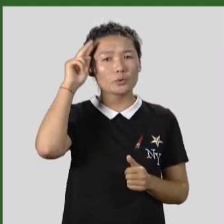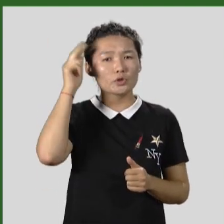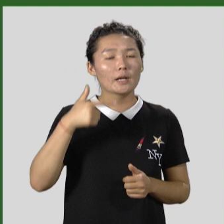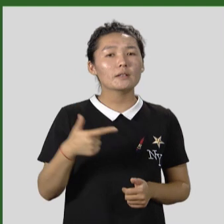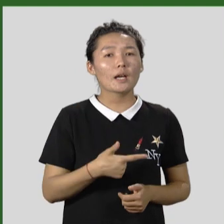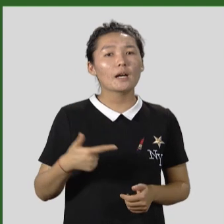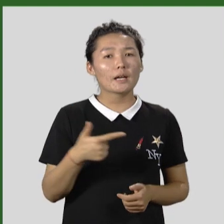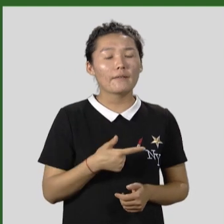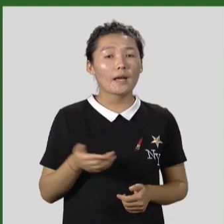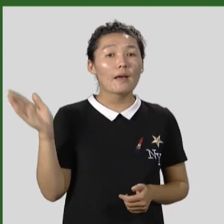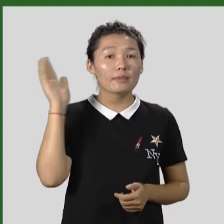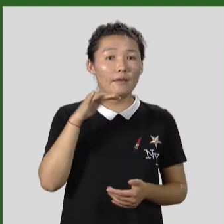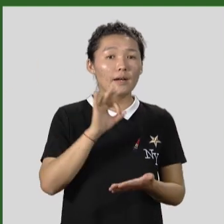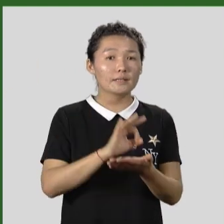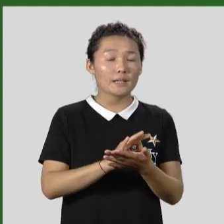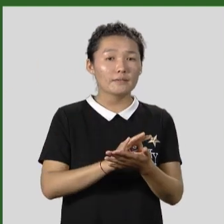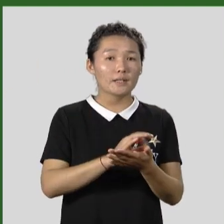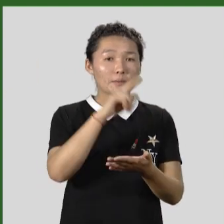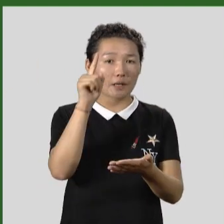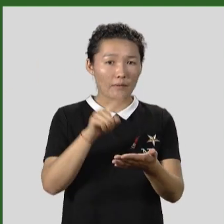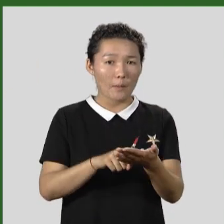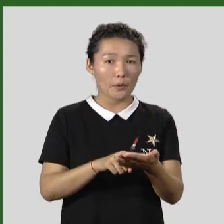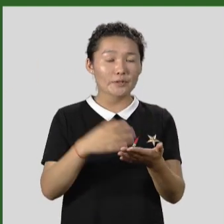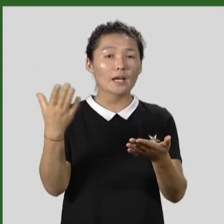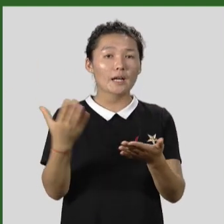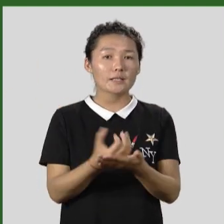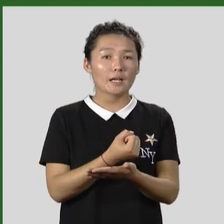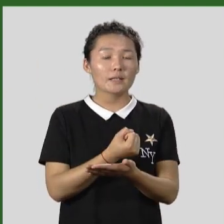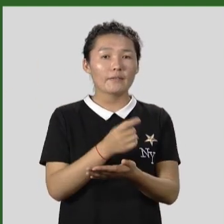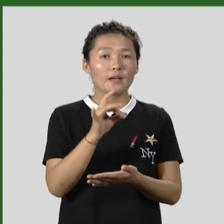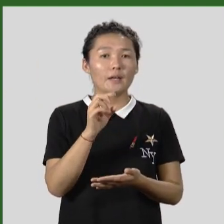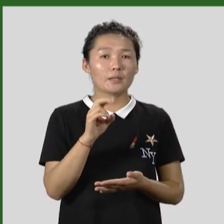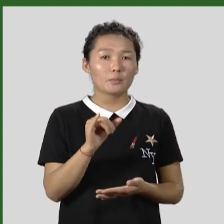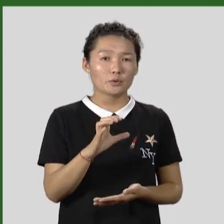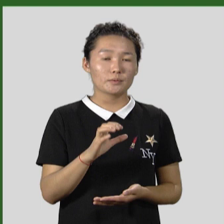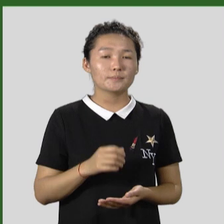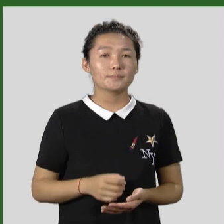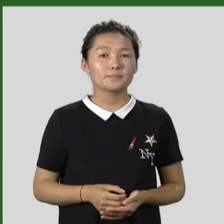география? Давайте ответим на этот вопрос, разгадывая ребус.